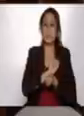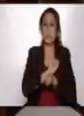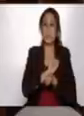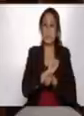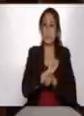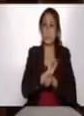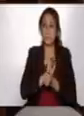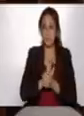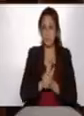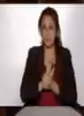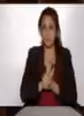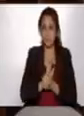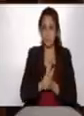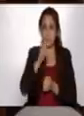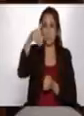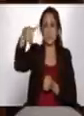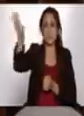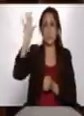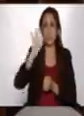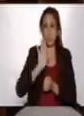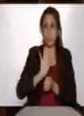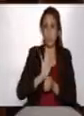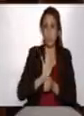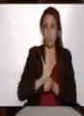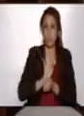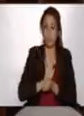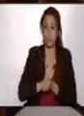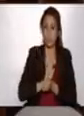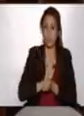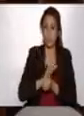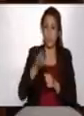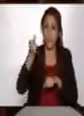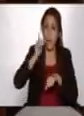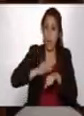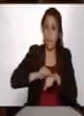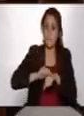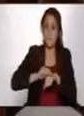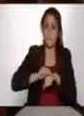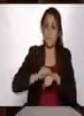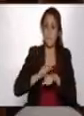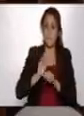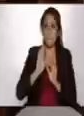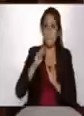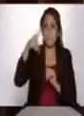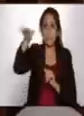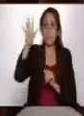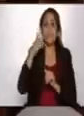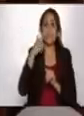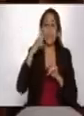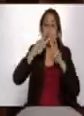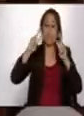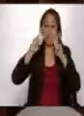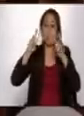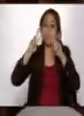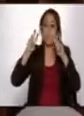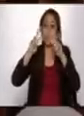نعيم المركز، سبتها. جه عمها يقول ما رحتش اروح ورا البنت وبتاع، قلت له لا